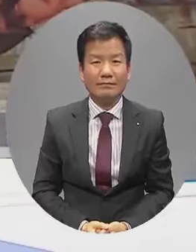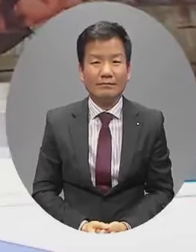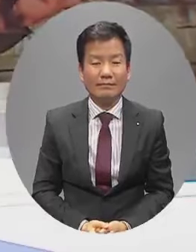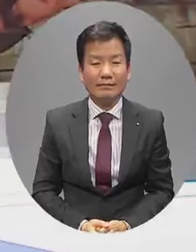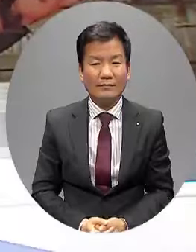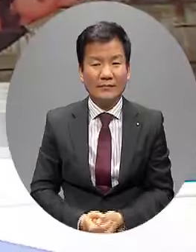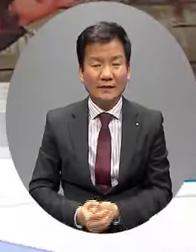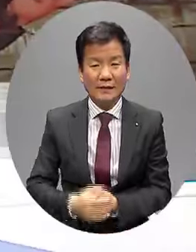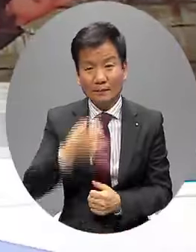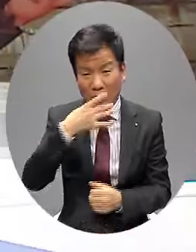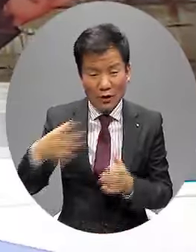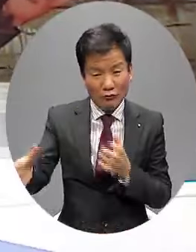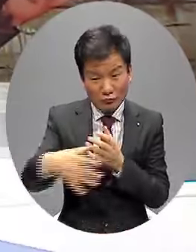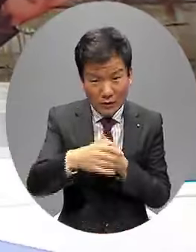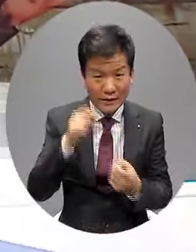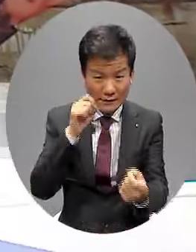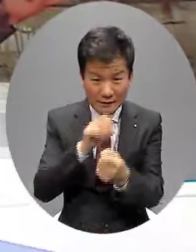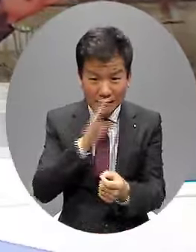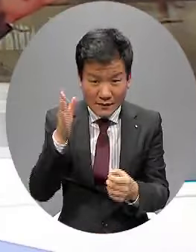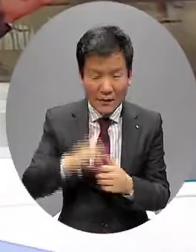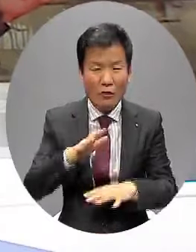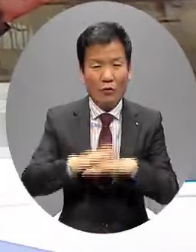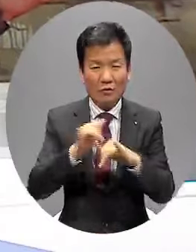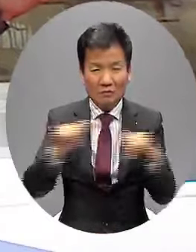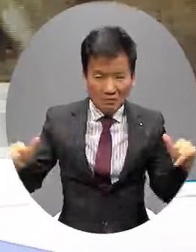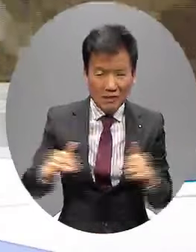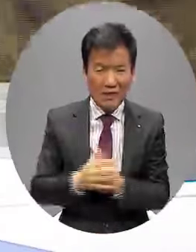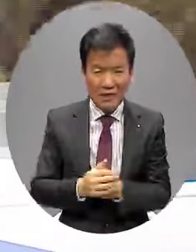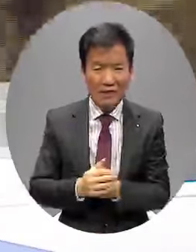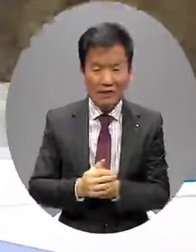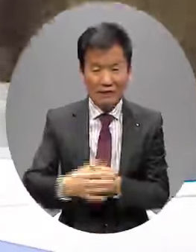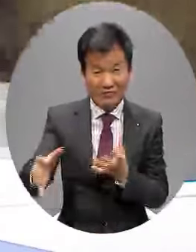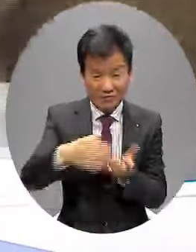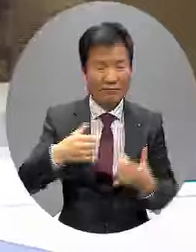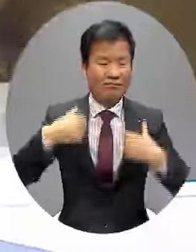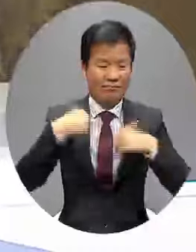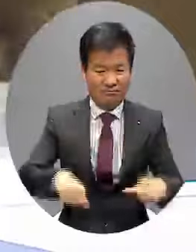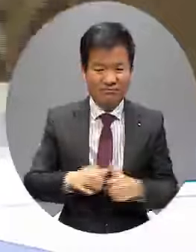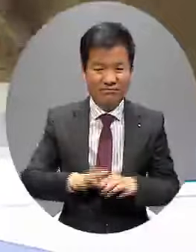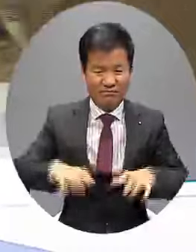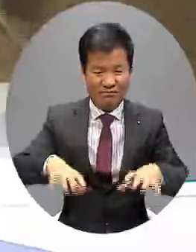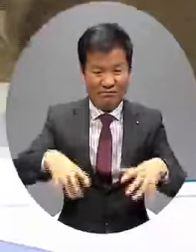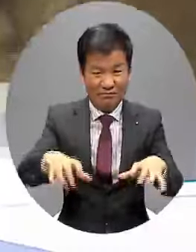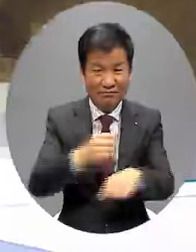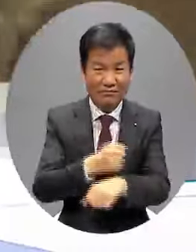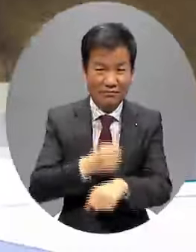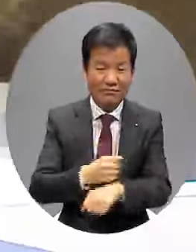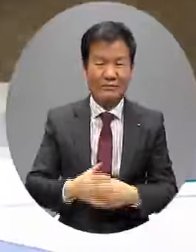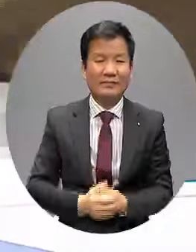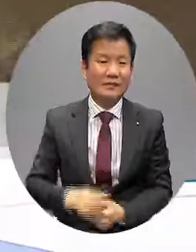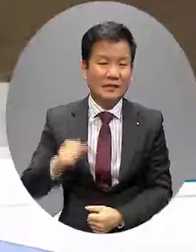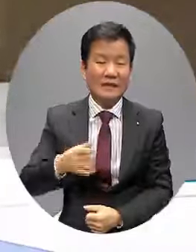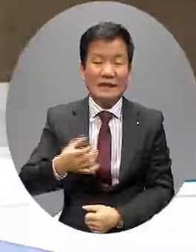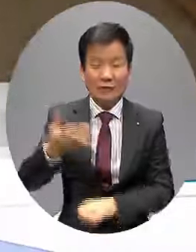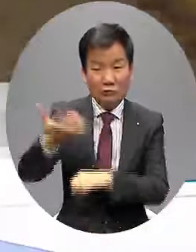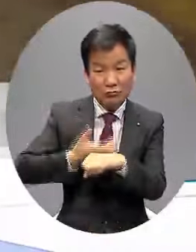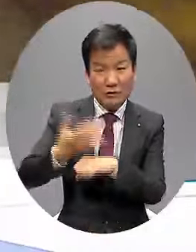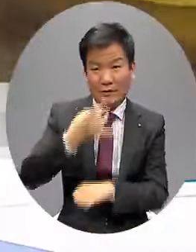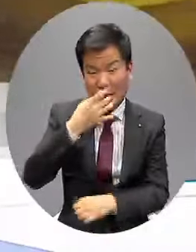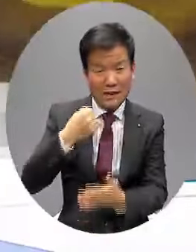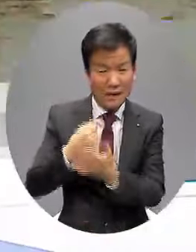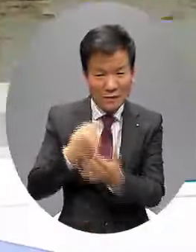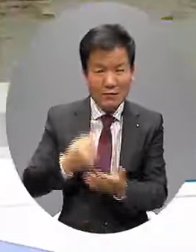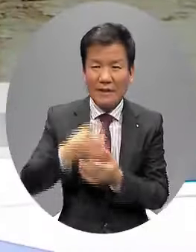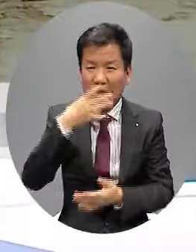본격적인 벼 수확 철이지만 농민들은 수확 대신 논을 갈아엎으면서 시위에 나섰습니다. 수입쌀 때문에